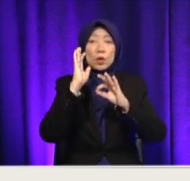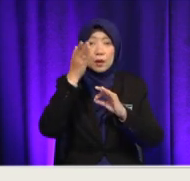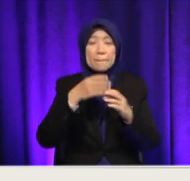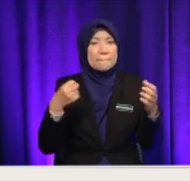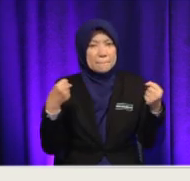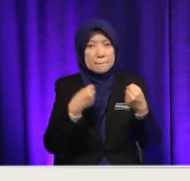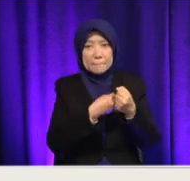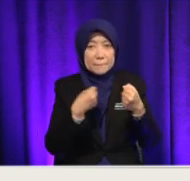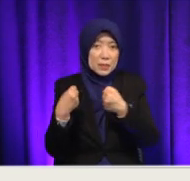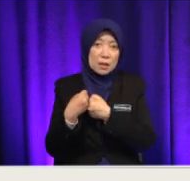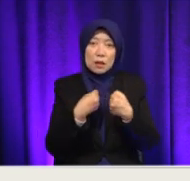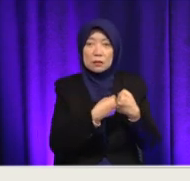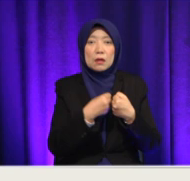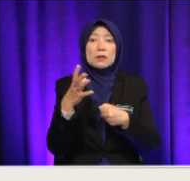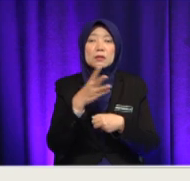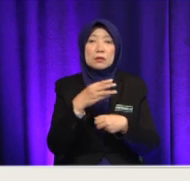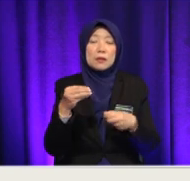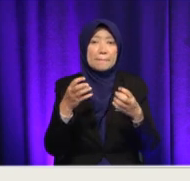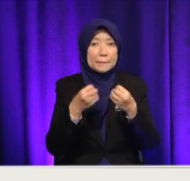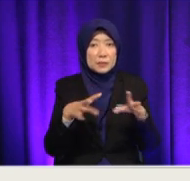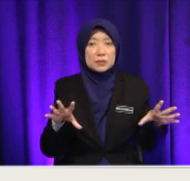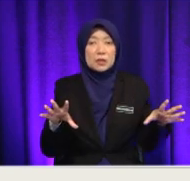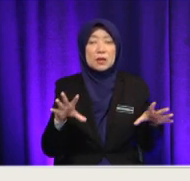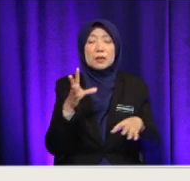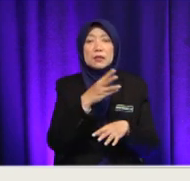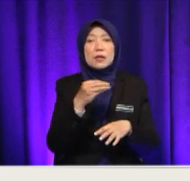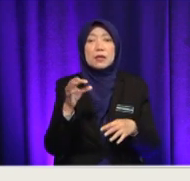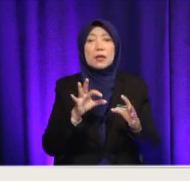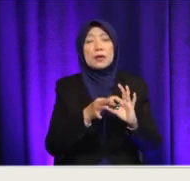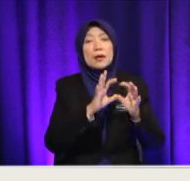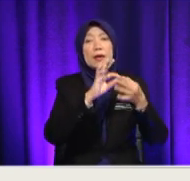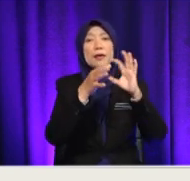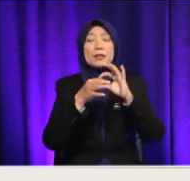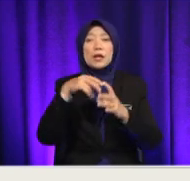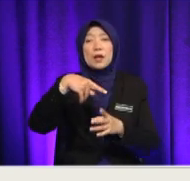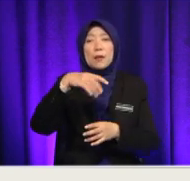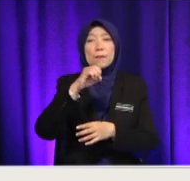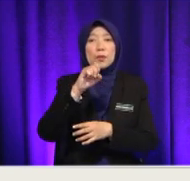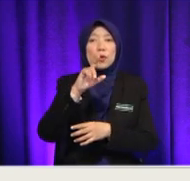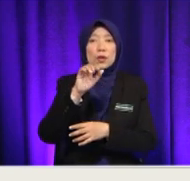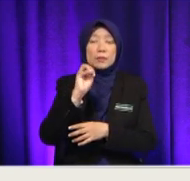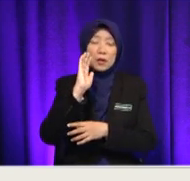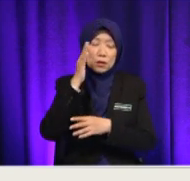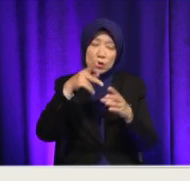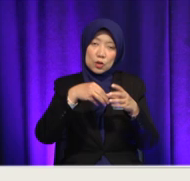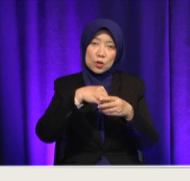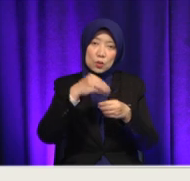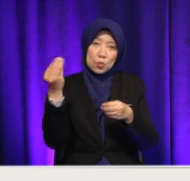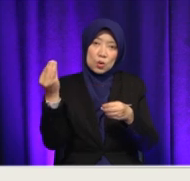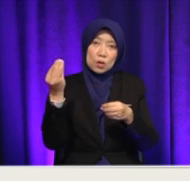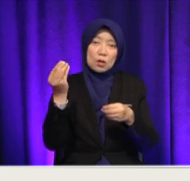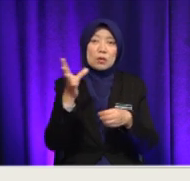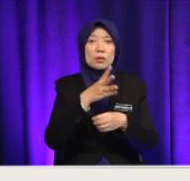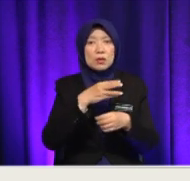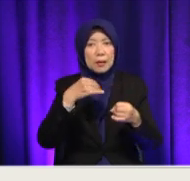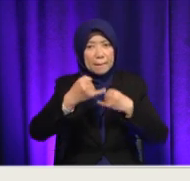Maka membran protein akan pecah dan rantai polimer getah akan keluar serta saling berbelit. Bila dia berbelit